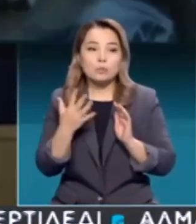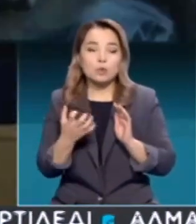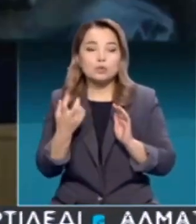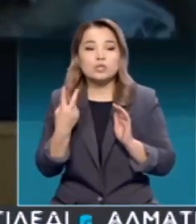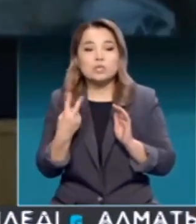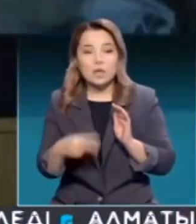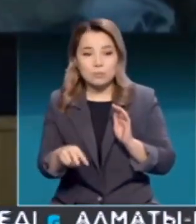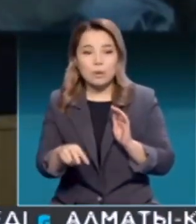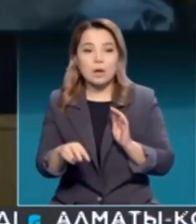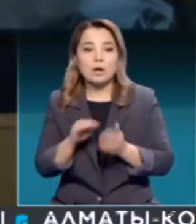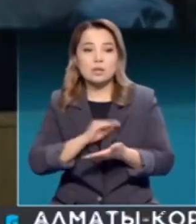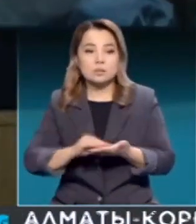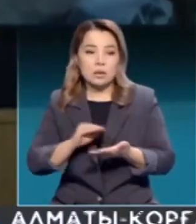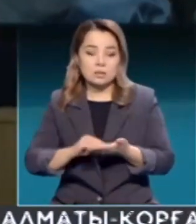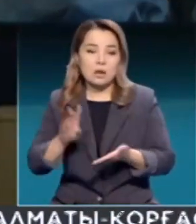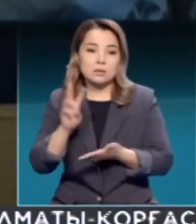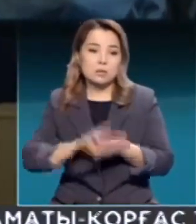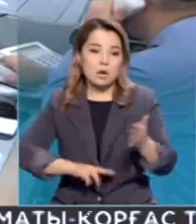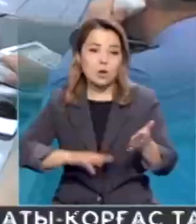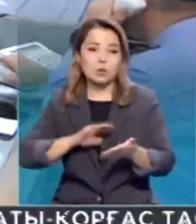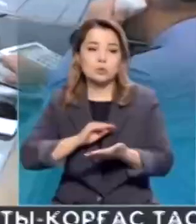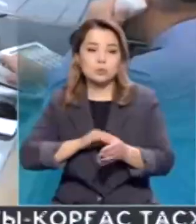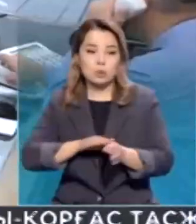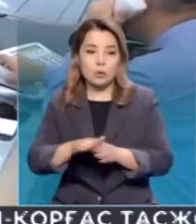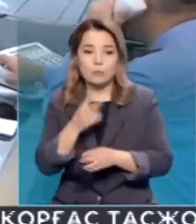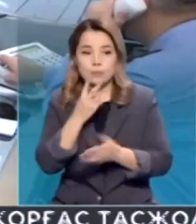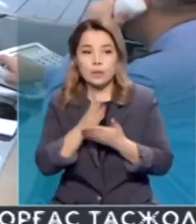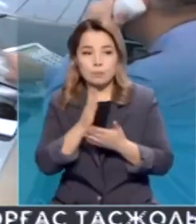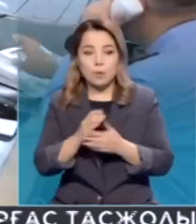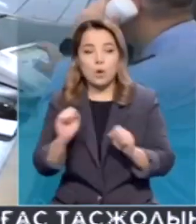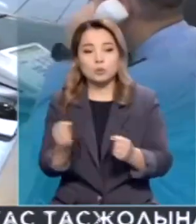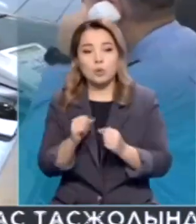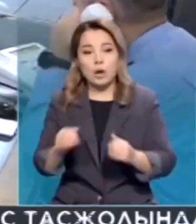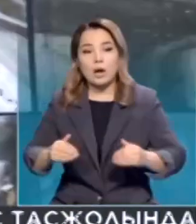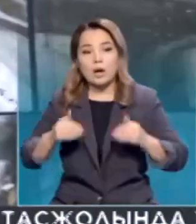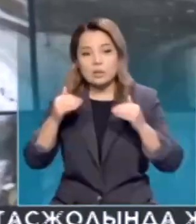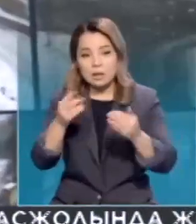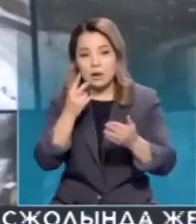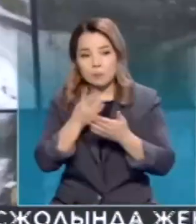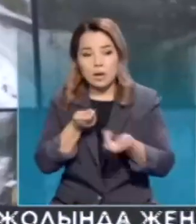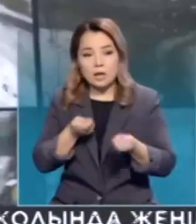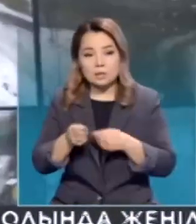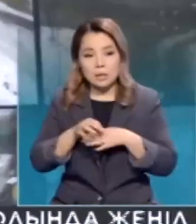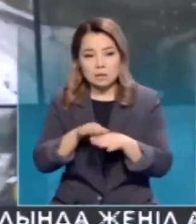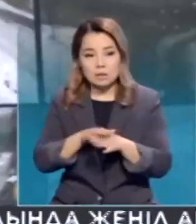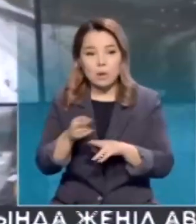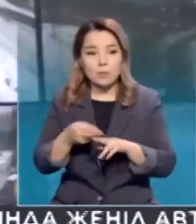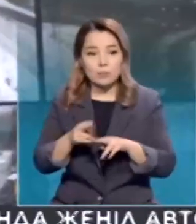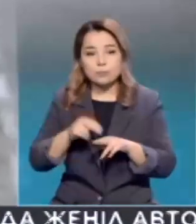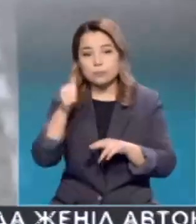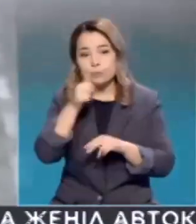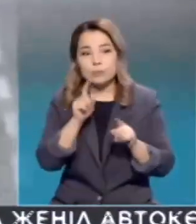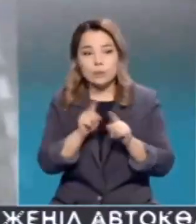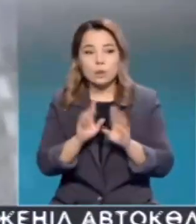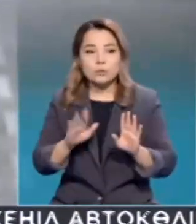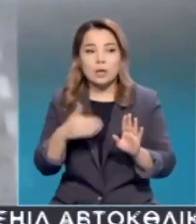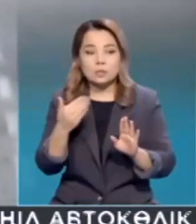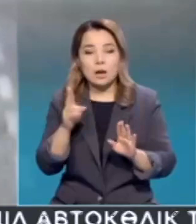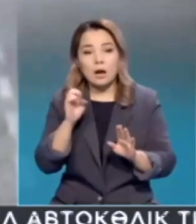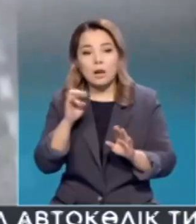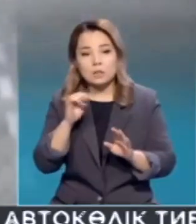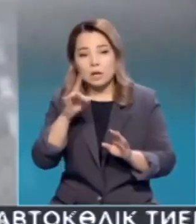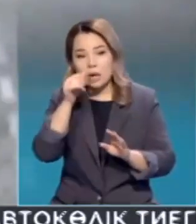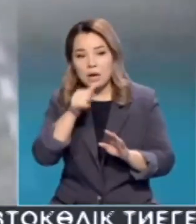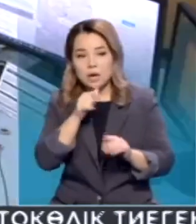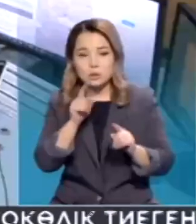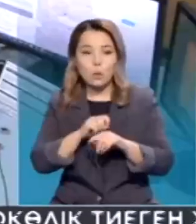520 хаттама толтырылып айыппұл салынды. Тек қана көлікті жылдамдығы асыра басқару бойынша. Биыл да айтатын болсақ, тек қана осы қаңтар айының